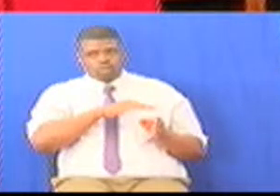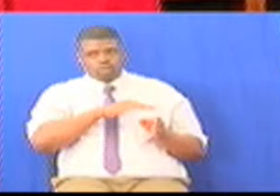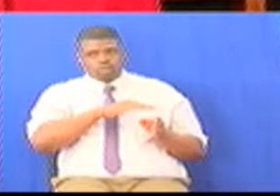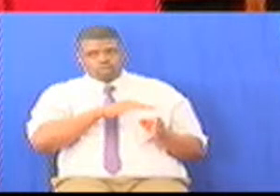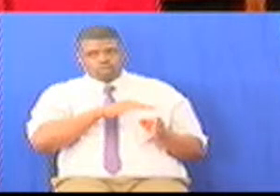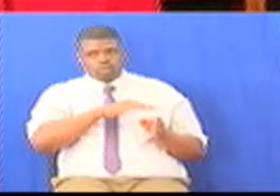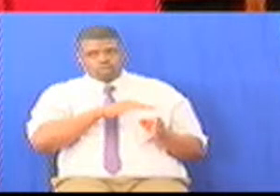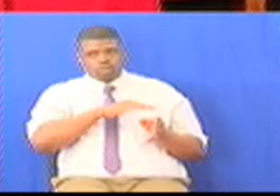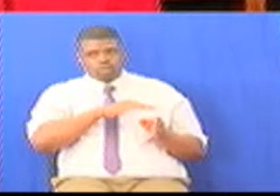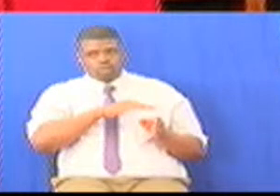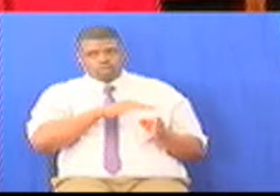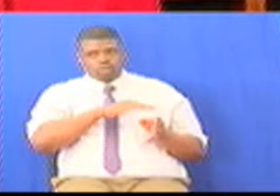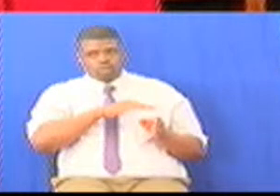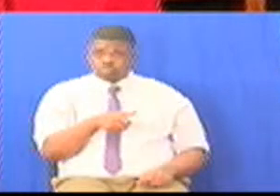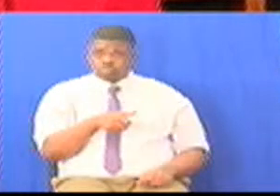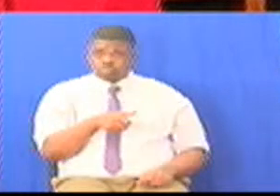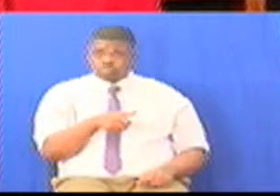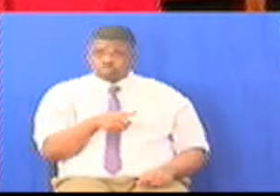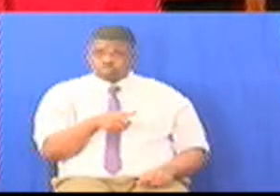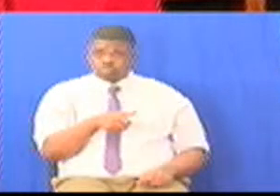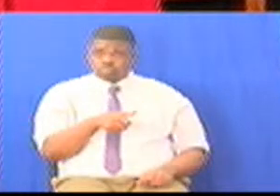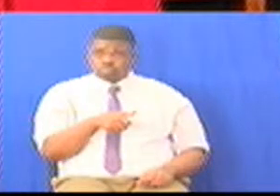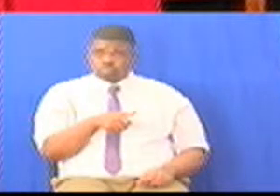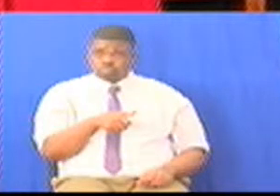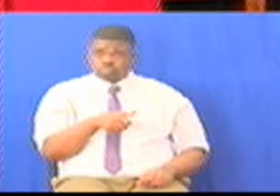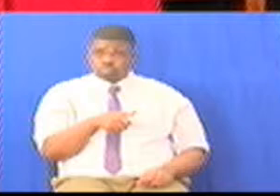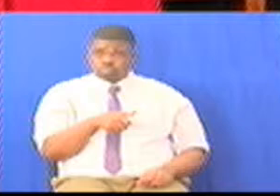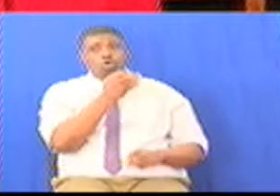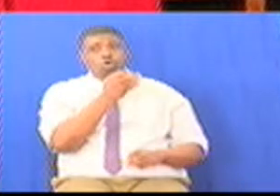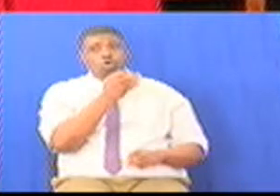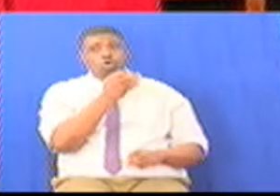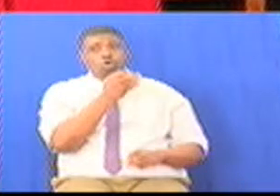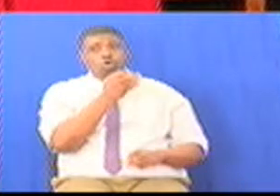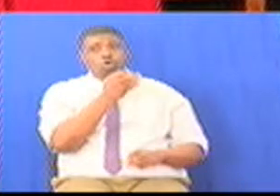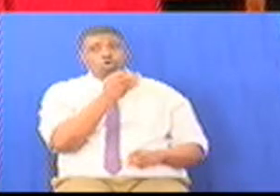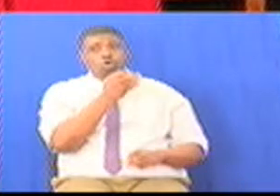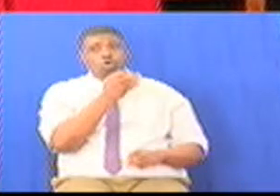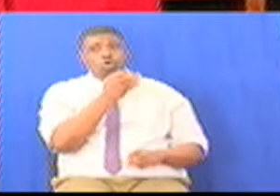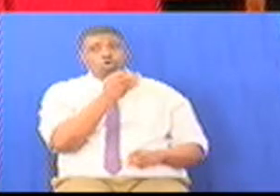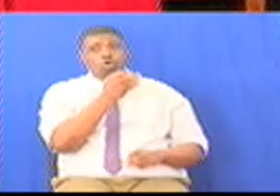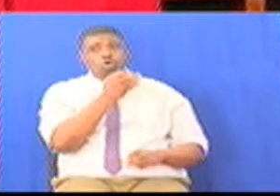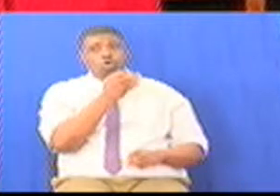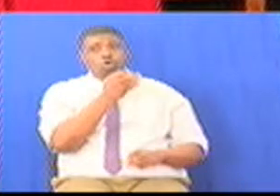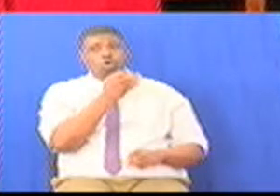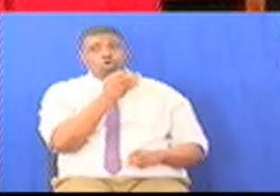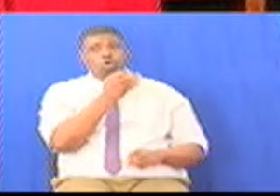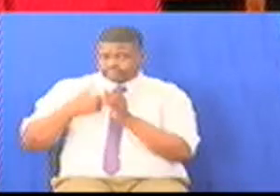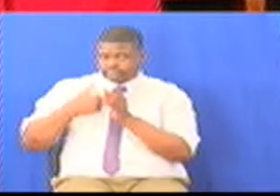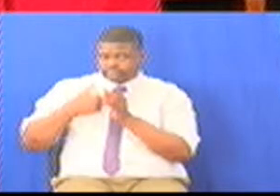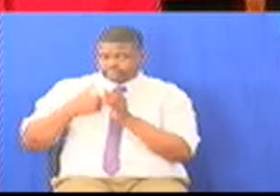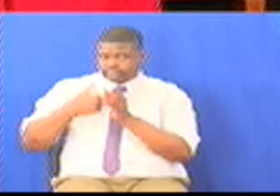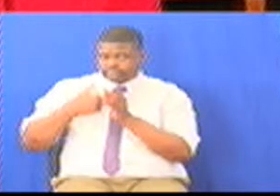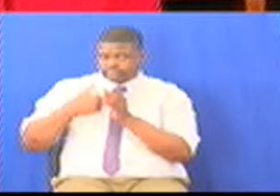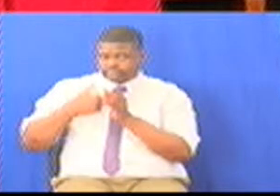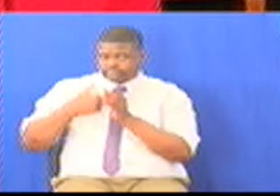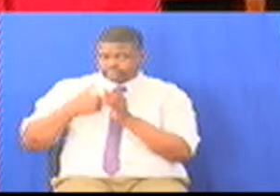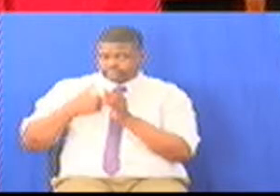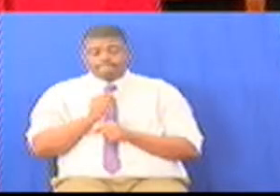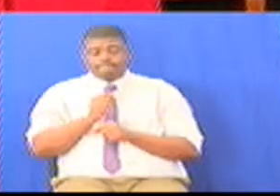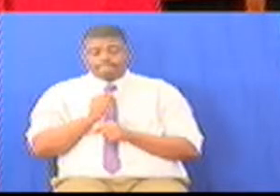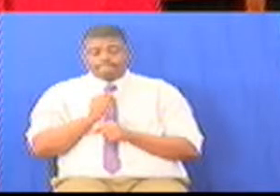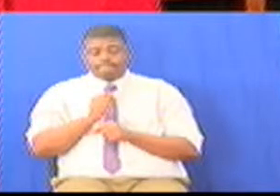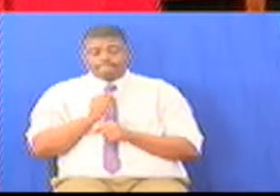kiraia kutimiza lengo lenye nia of. Kamati ilipendekeza kwa serikali kufanya mabadiliko ya kimaudhui